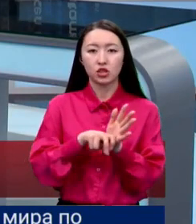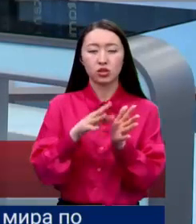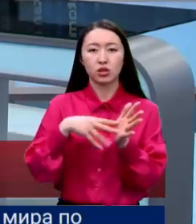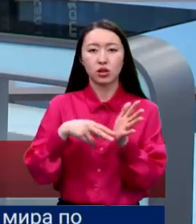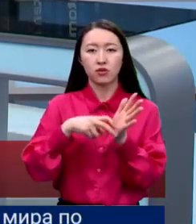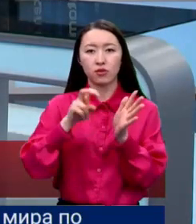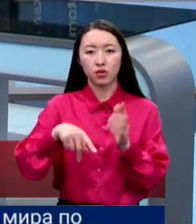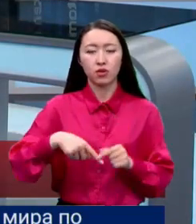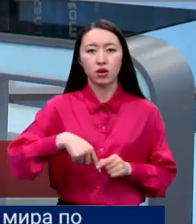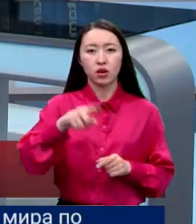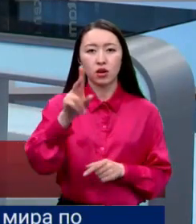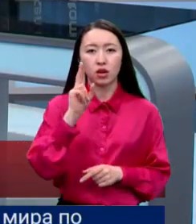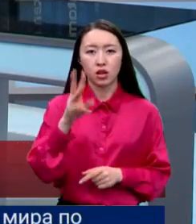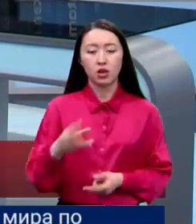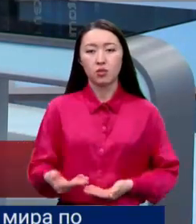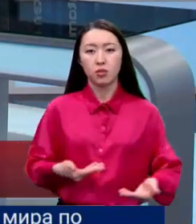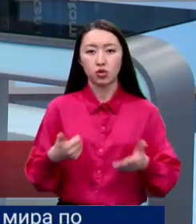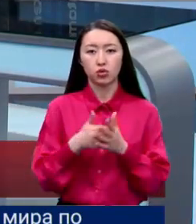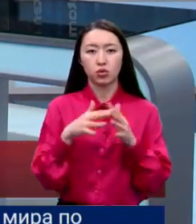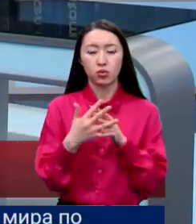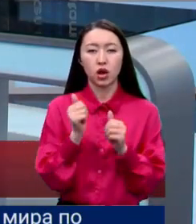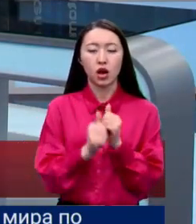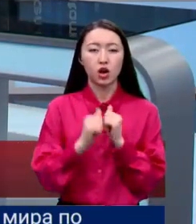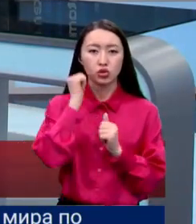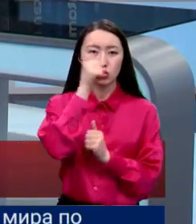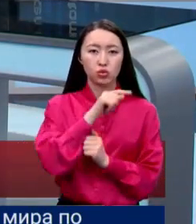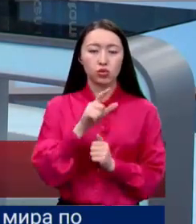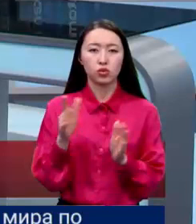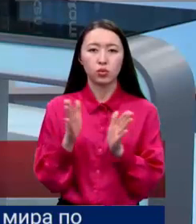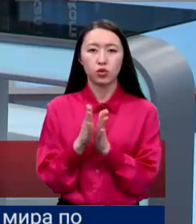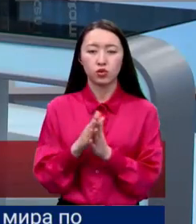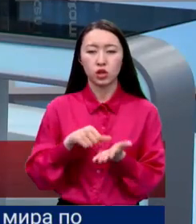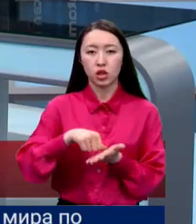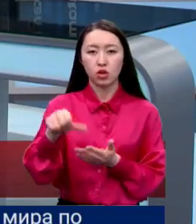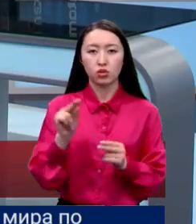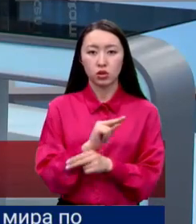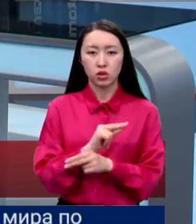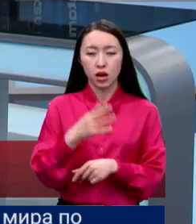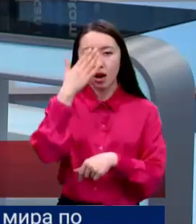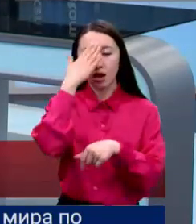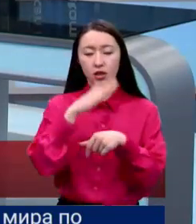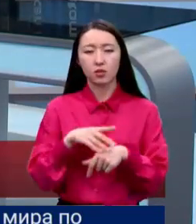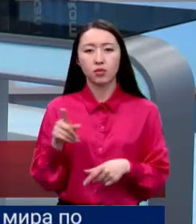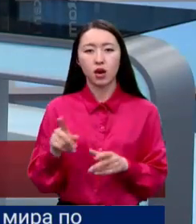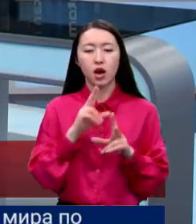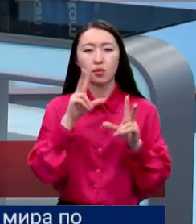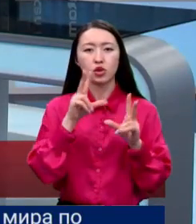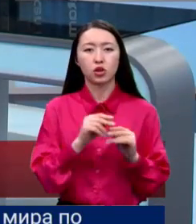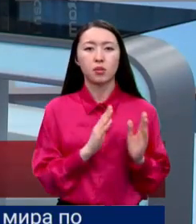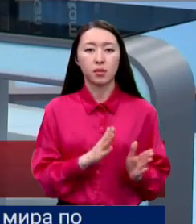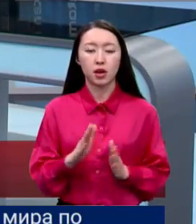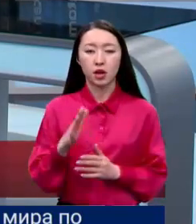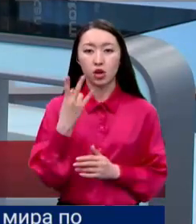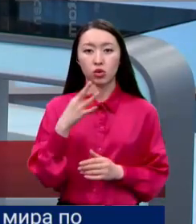несколько километров от поселка. Каждый год люди просят отремонтировать им дорогу. Представители акимата пообещали навести порядок,